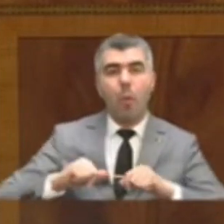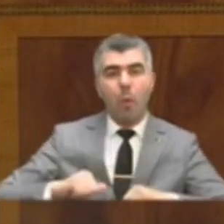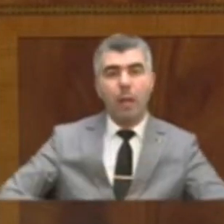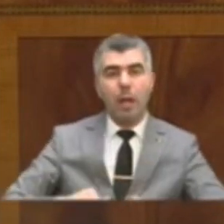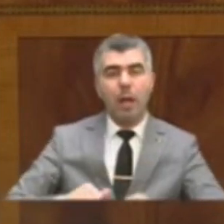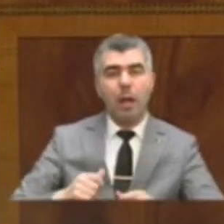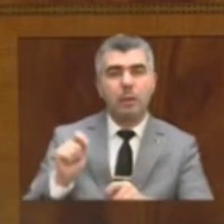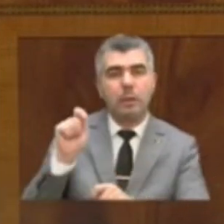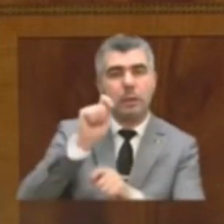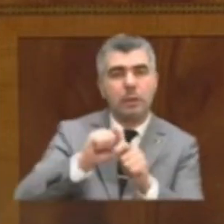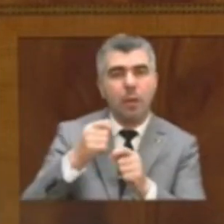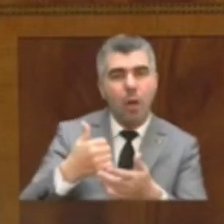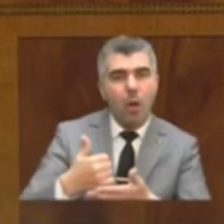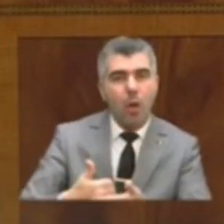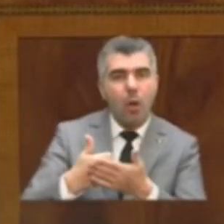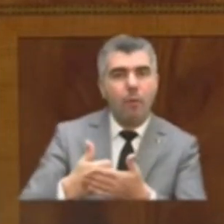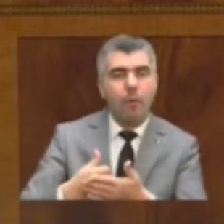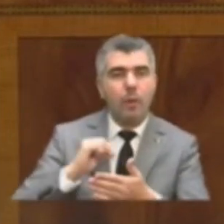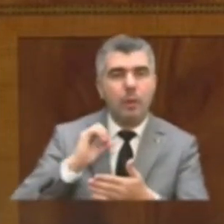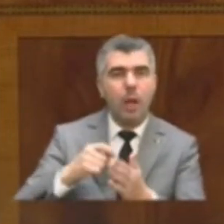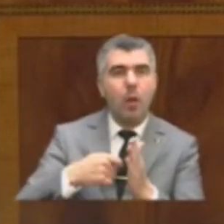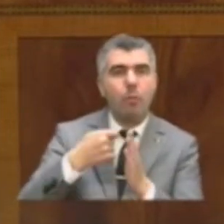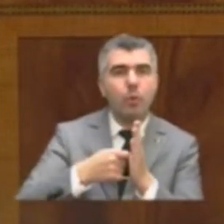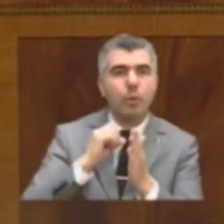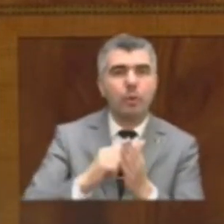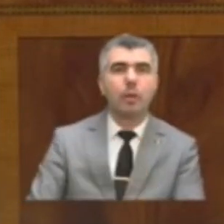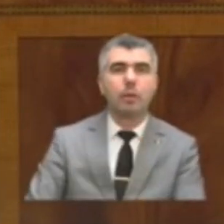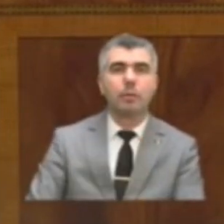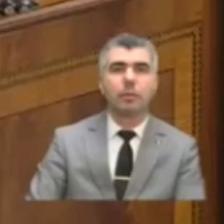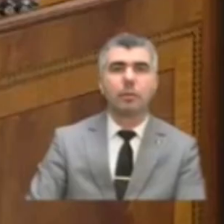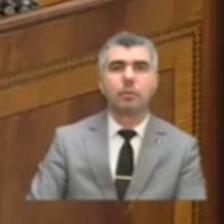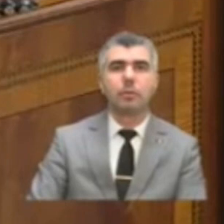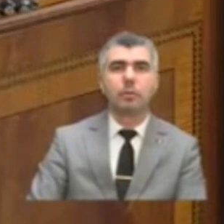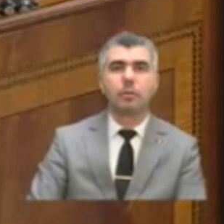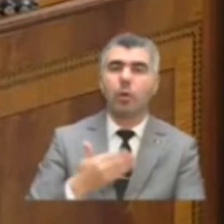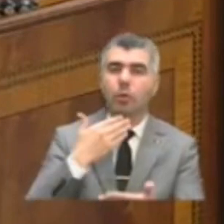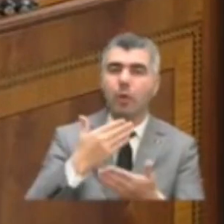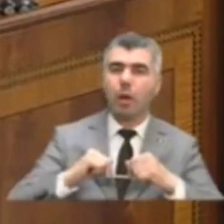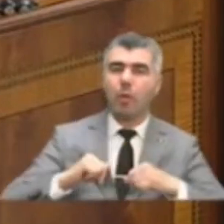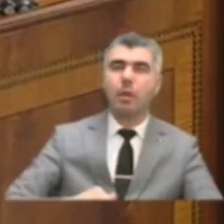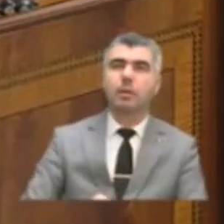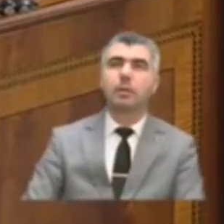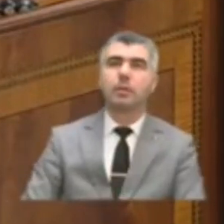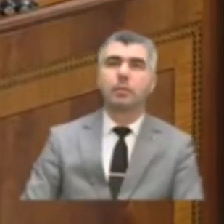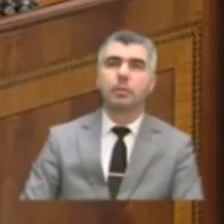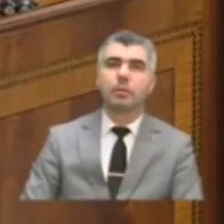تساهم في تنزيل ديال هذا المشروع. على شكرا سيد الوزير. شكرا.